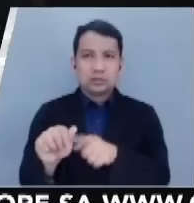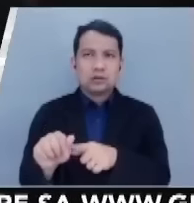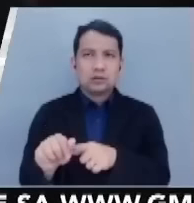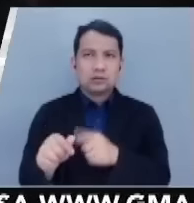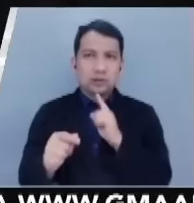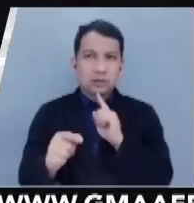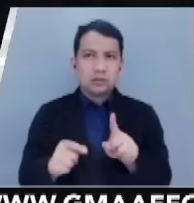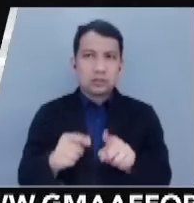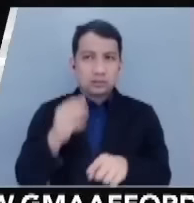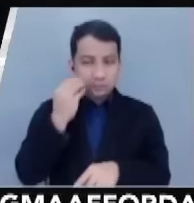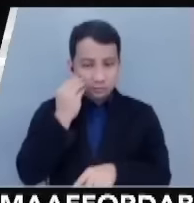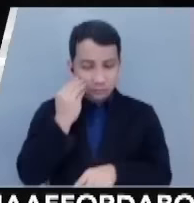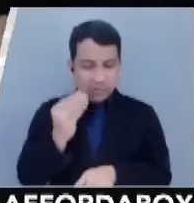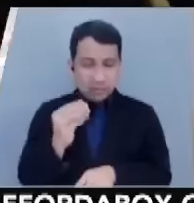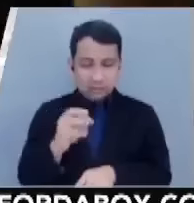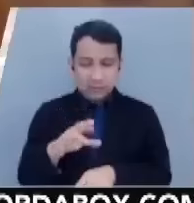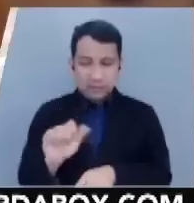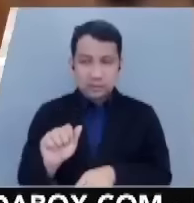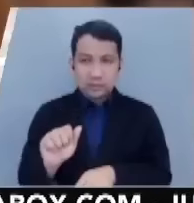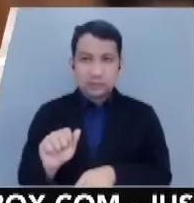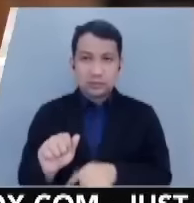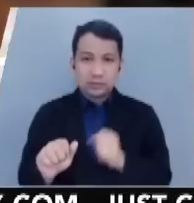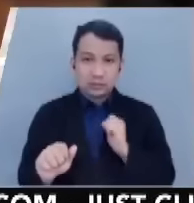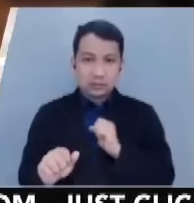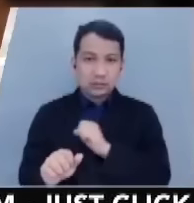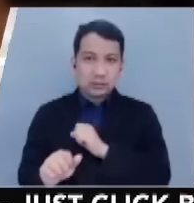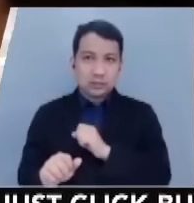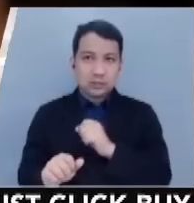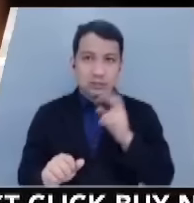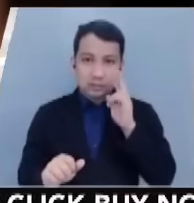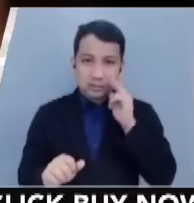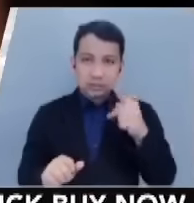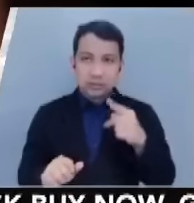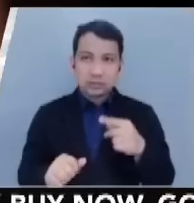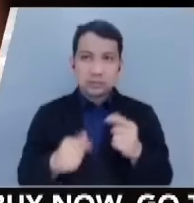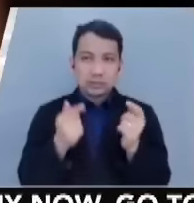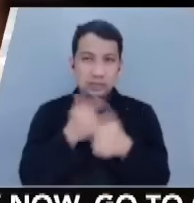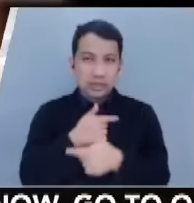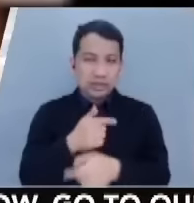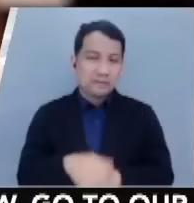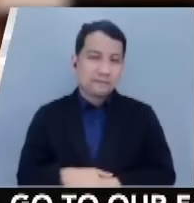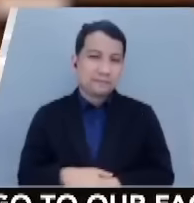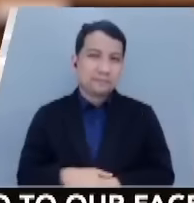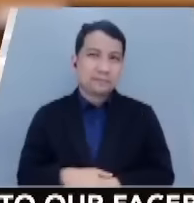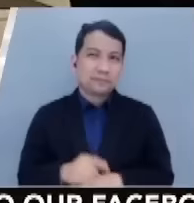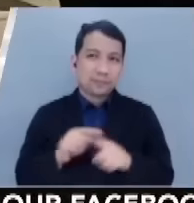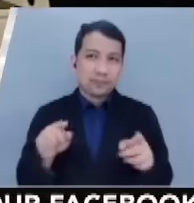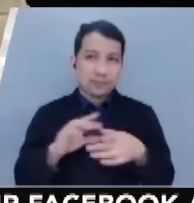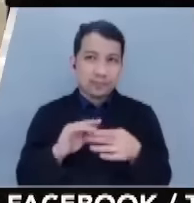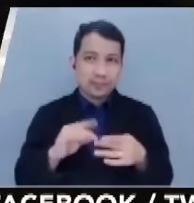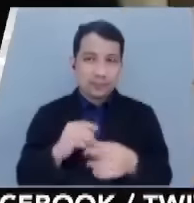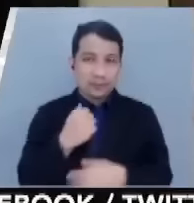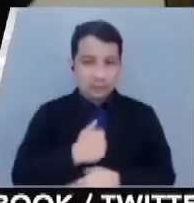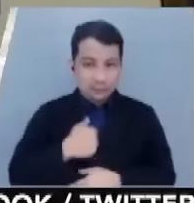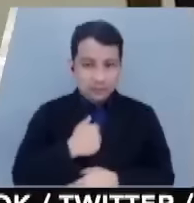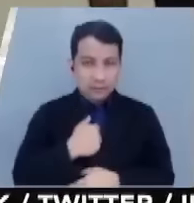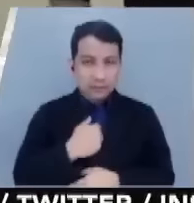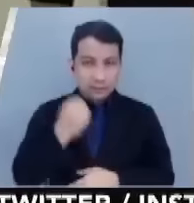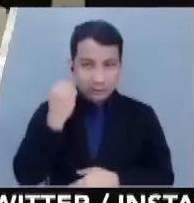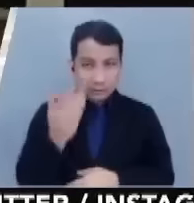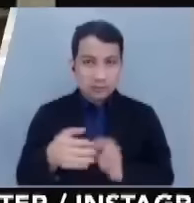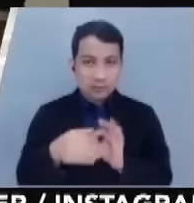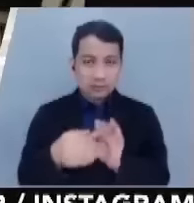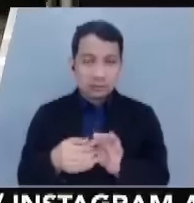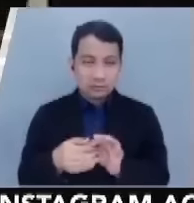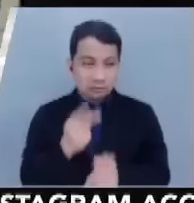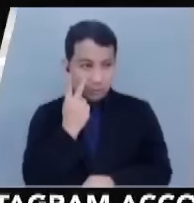Ang asawa naman niyang si Senator Padilla, natatawa raw sa issue. Pero sa isang statement, humingi rin siya ng paumanhin kung may nakita man daw